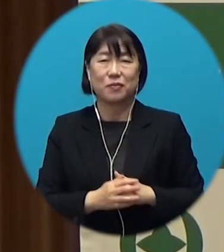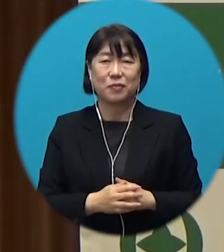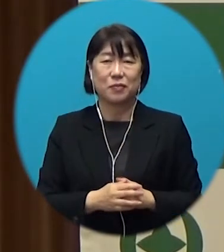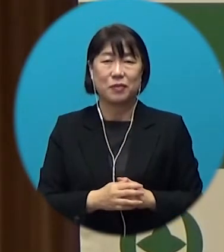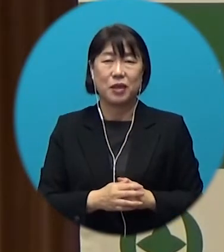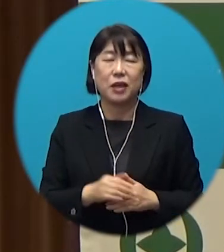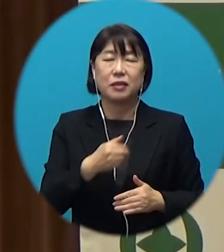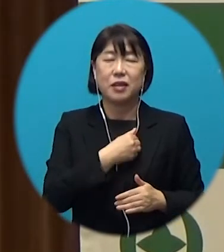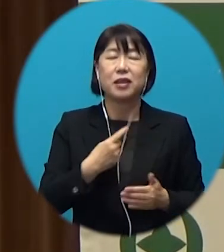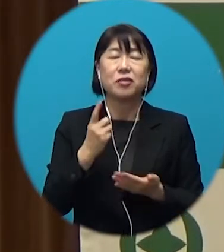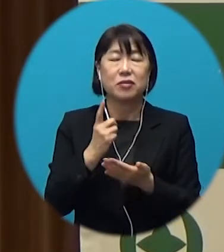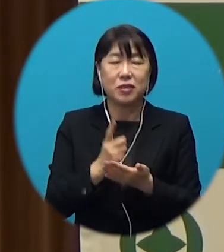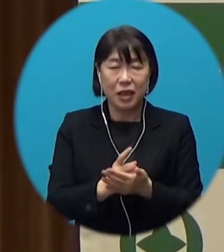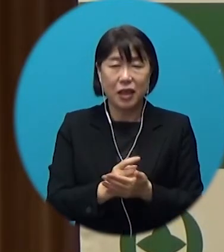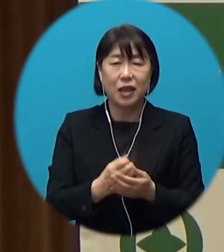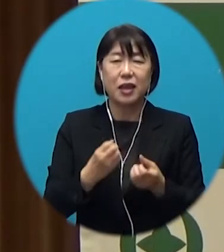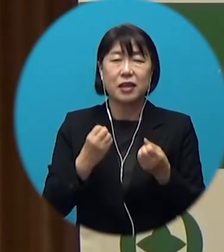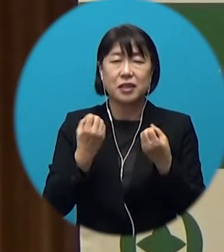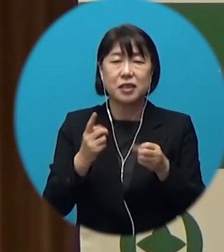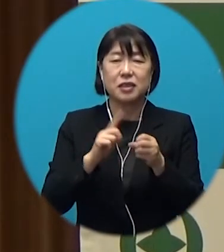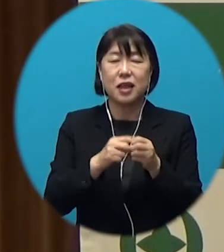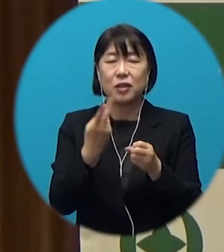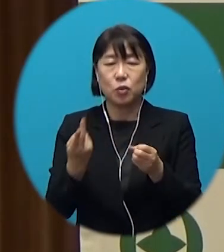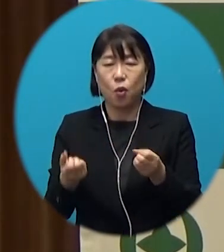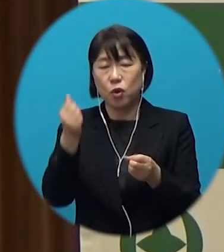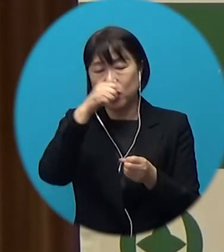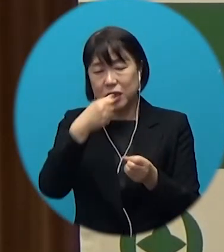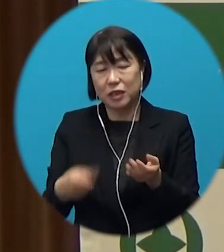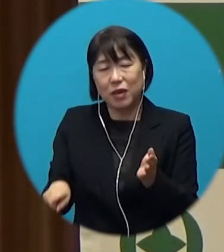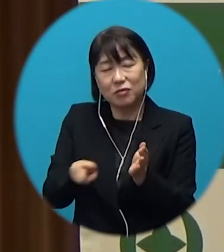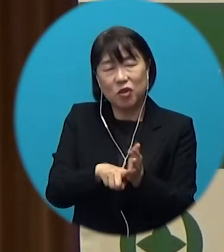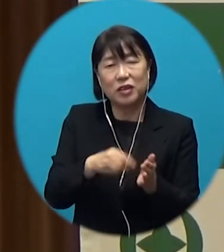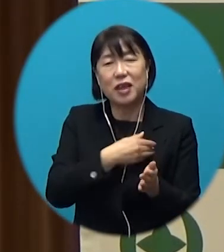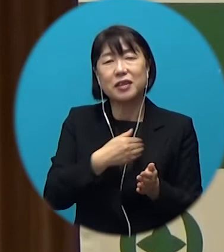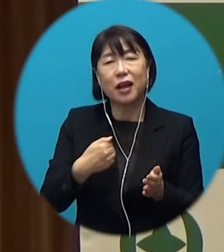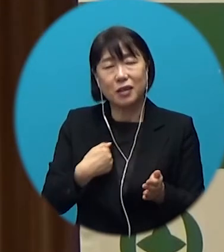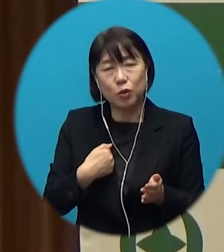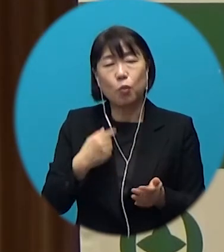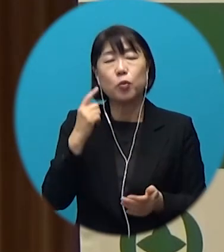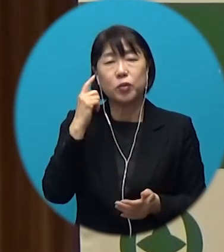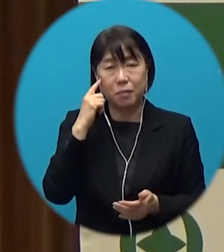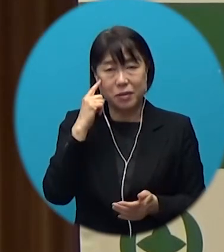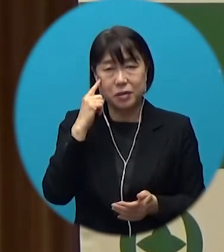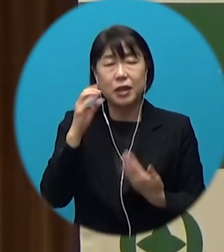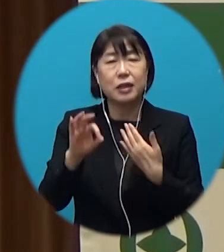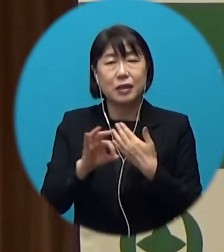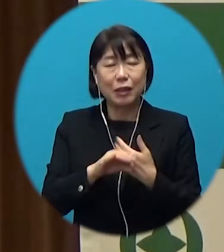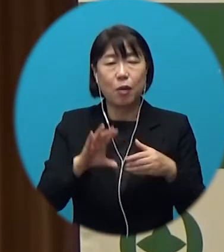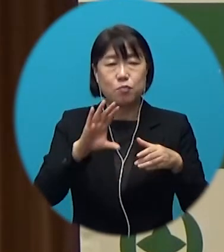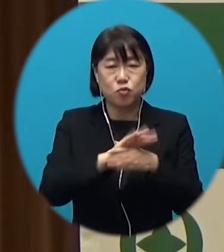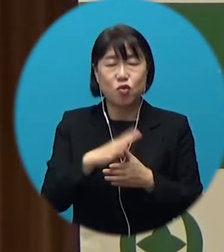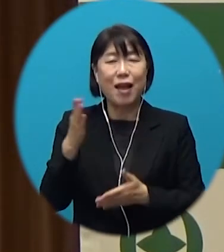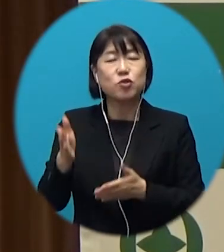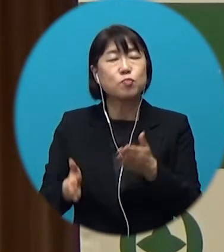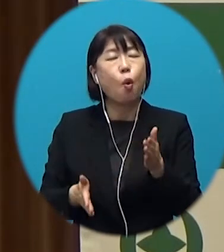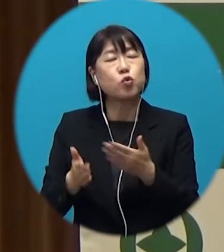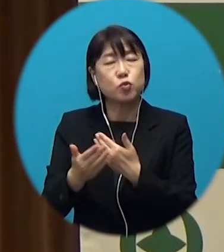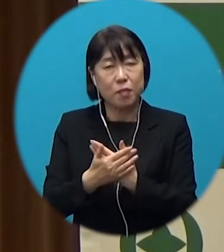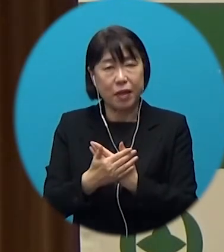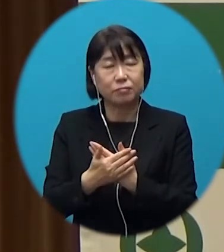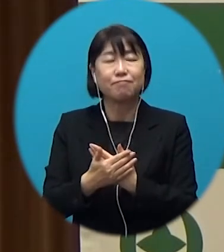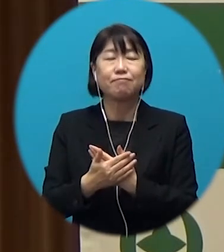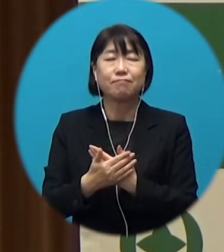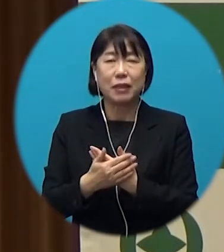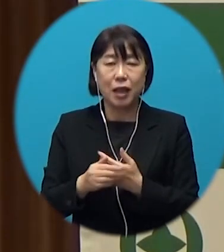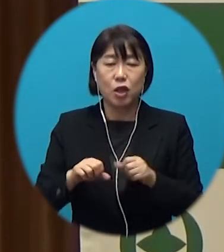る限りですね、新年度予算には反映できたというふうに考えていますが、例えば文化スポーツ面ですとか、あと障害の